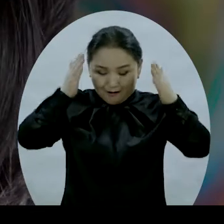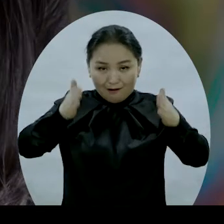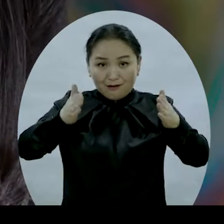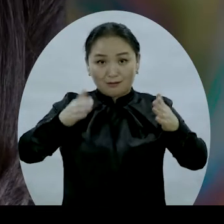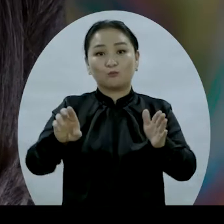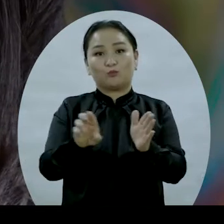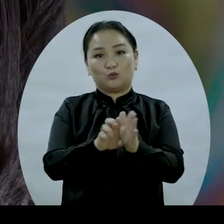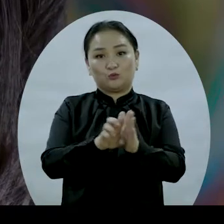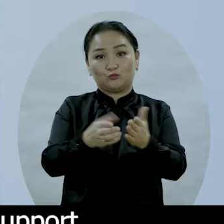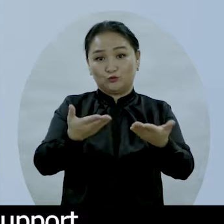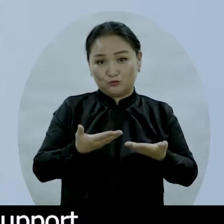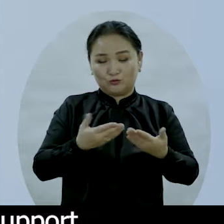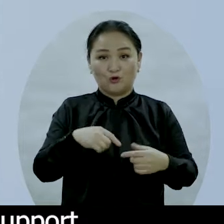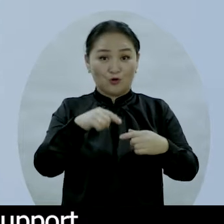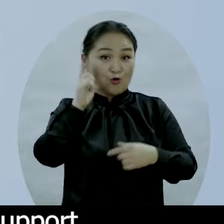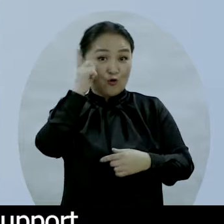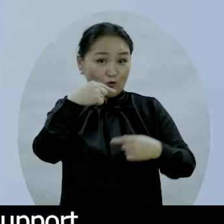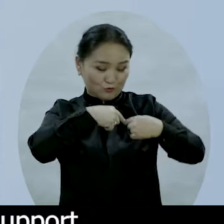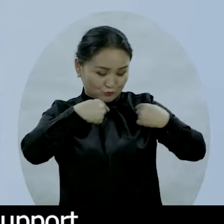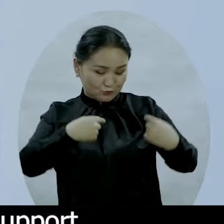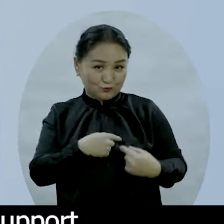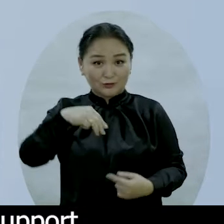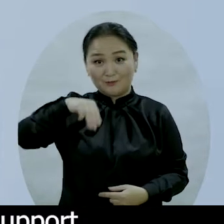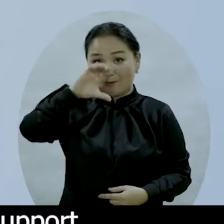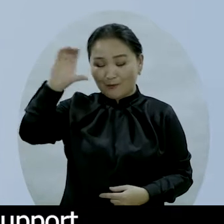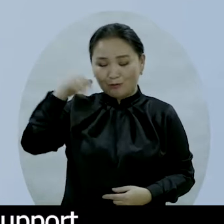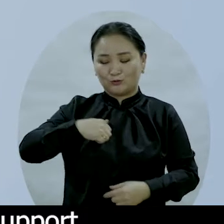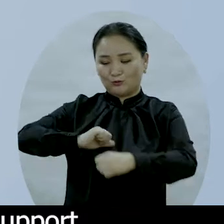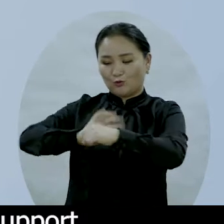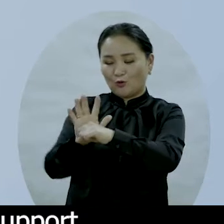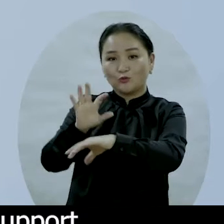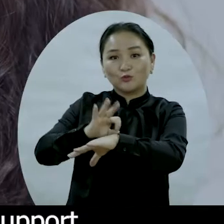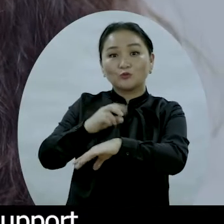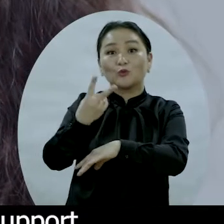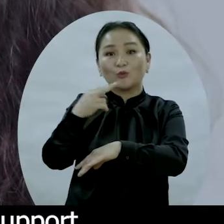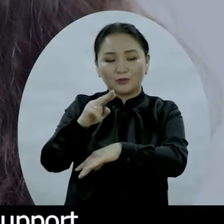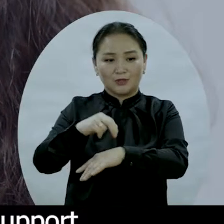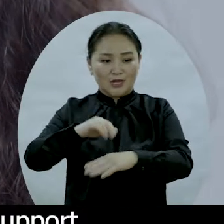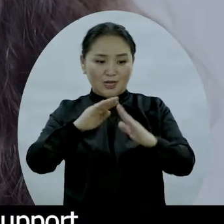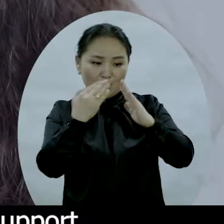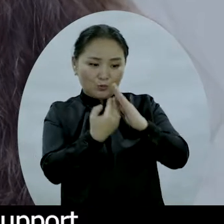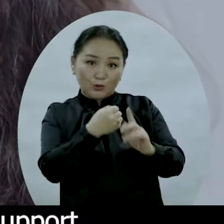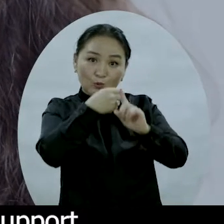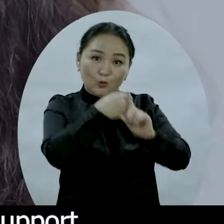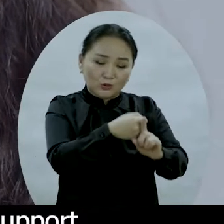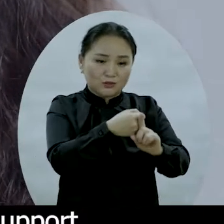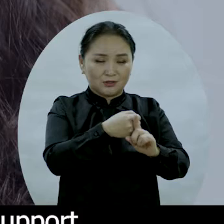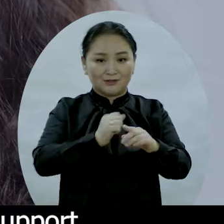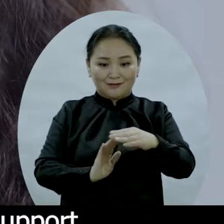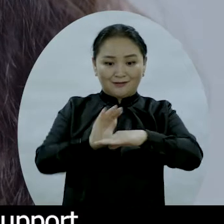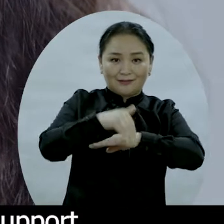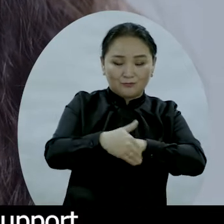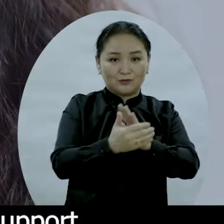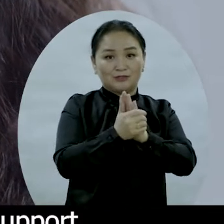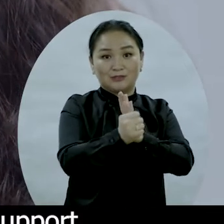энэ боломжийг олгосон гэсэн үг. Хөргөн зүрх төрөөс байгуулагдсан COVID-19 цар тахлын нөхцөл гэр бүлийн хүчирхийллийн хохирогч даван